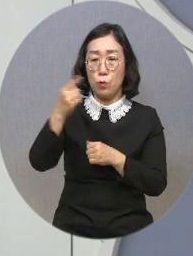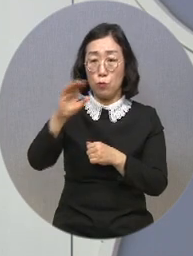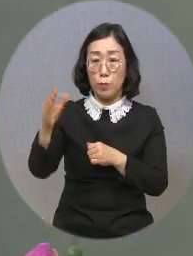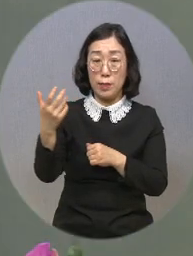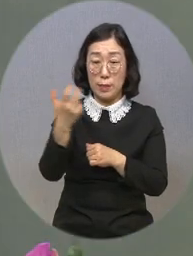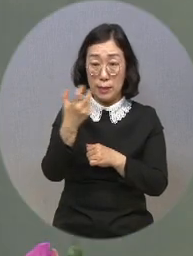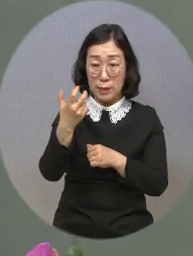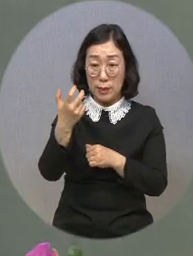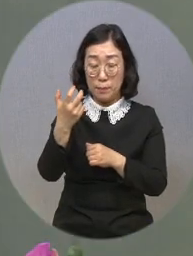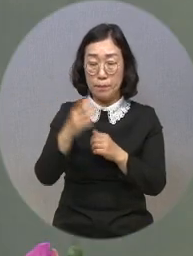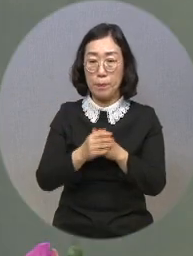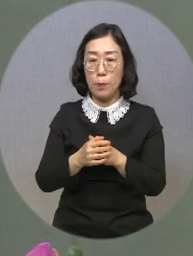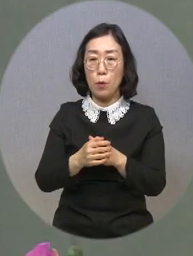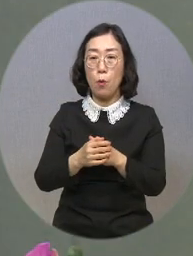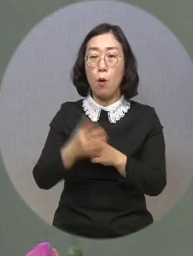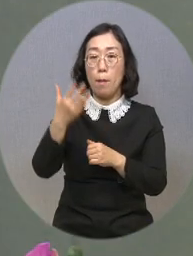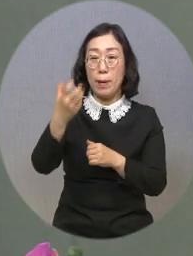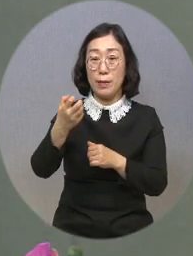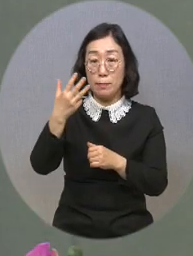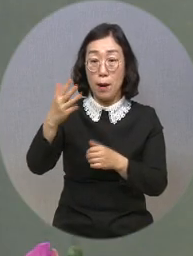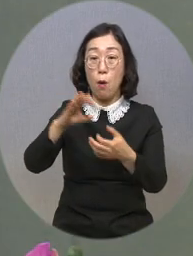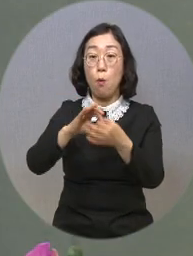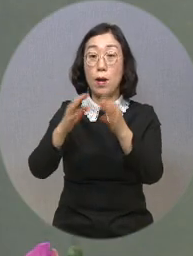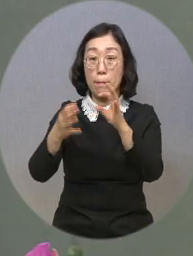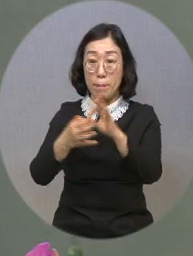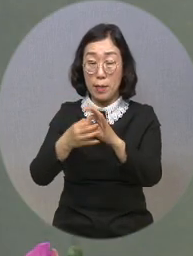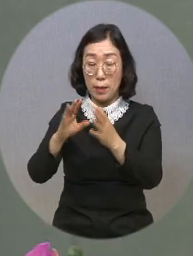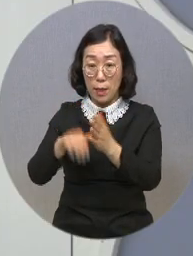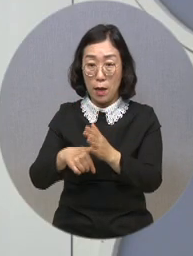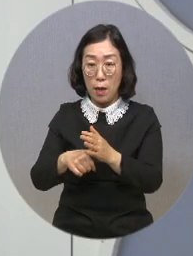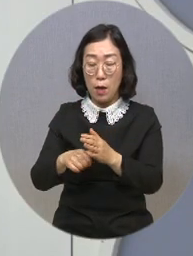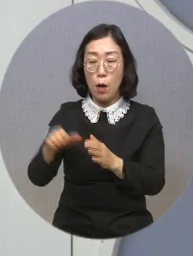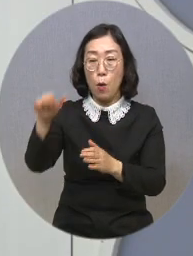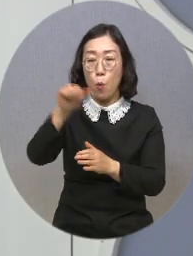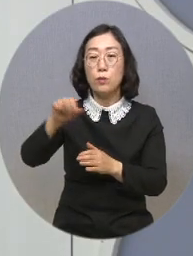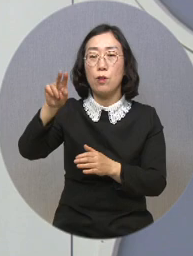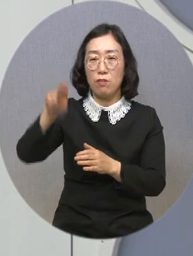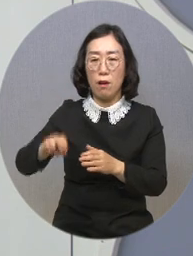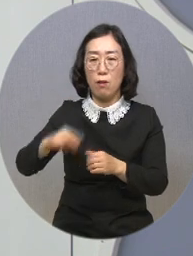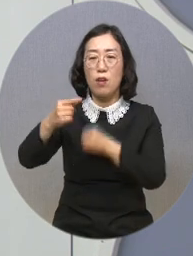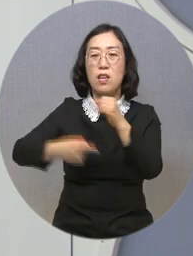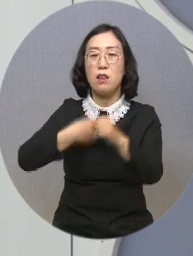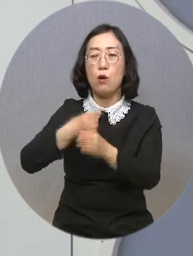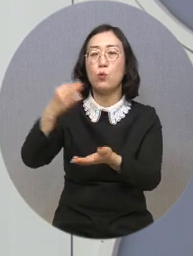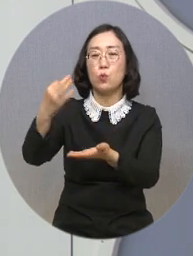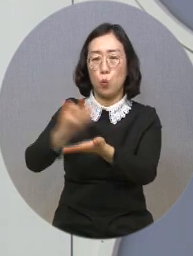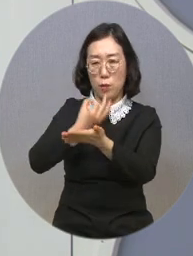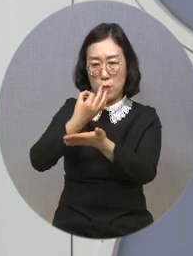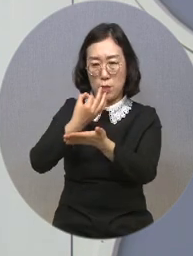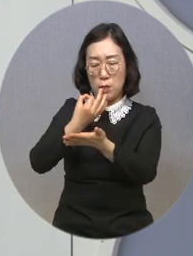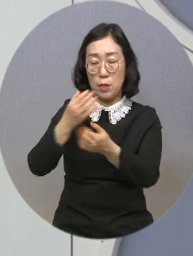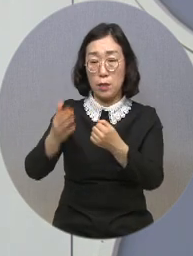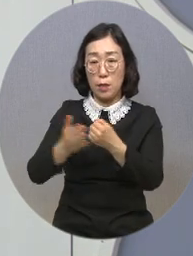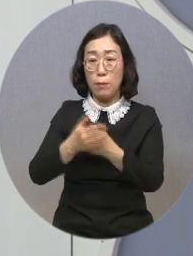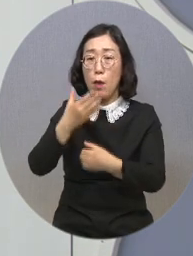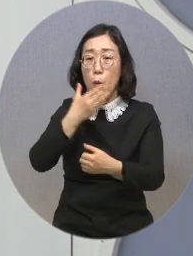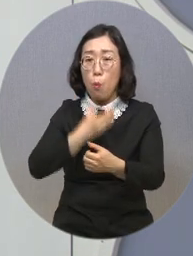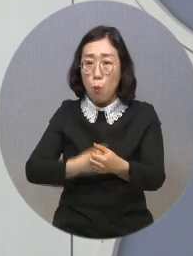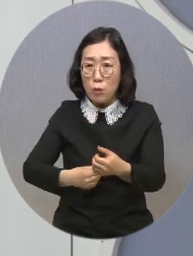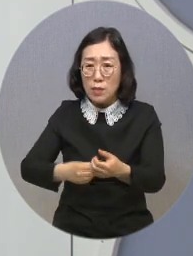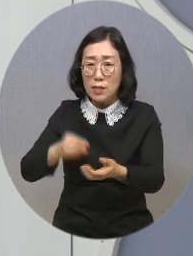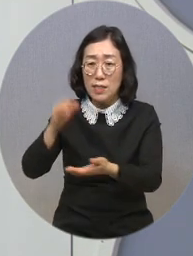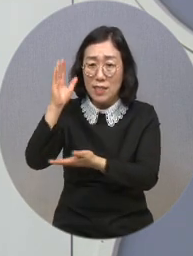70년대고 88년 올림픽이 됐을 때 5천불이었거든요. 그러니까 복지라는 거를 얘기를 꺼내는